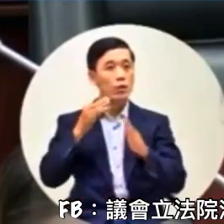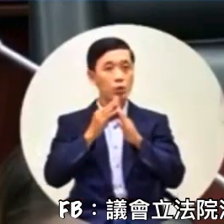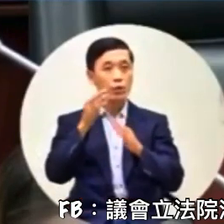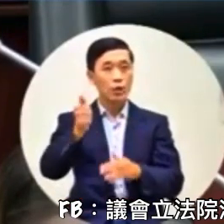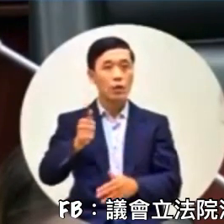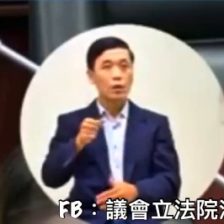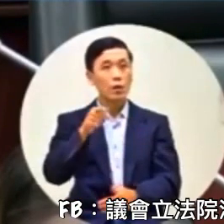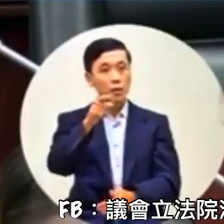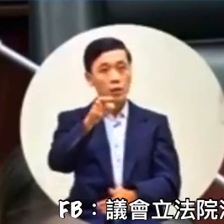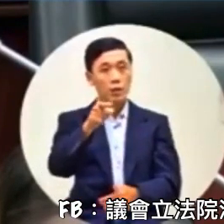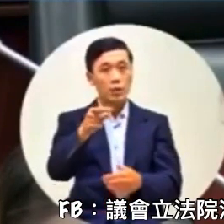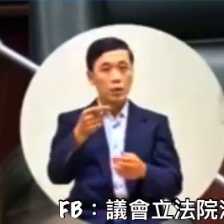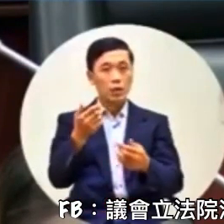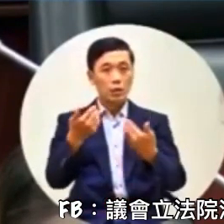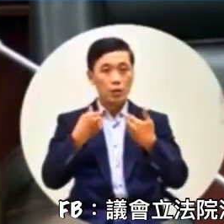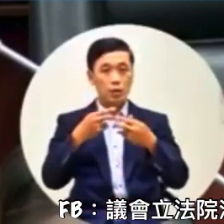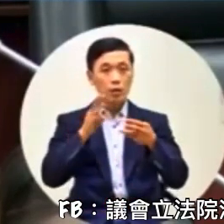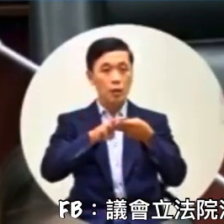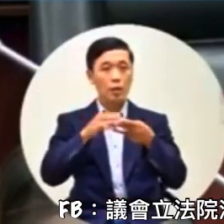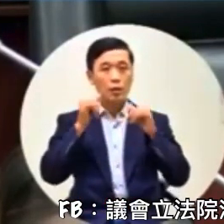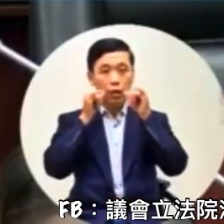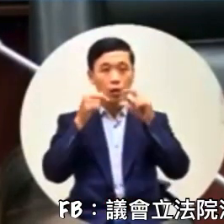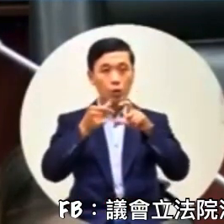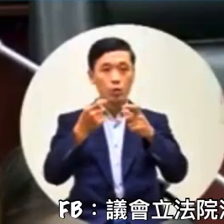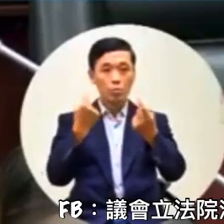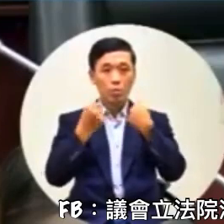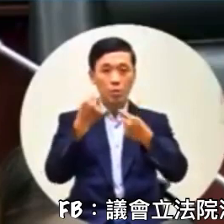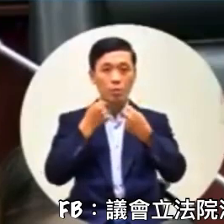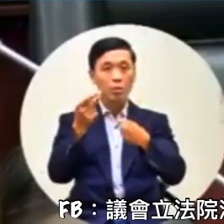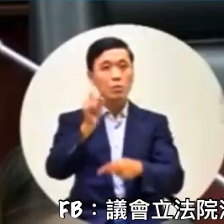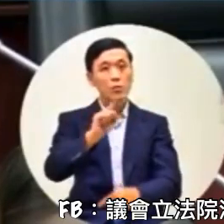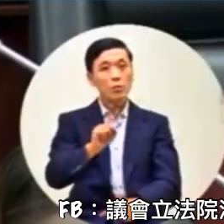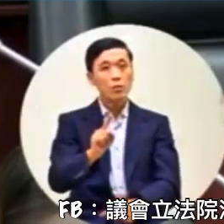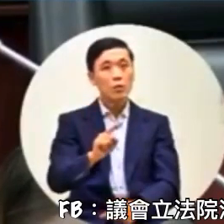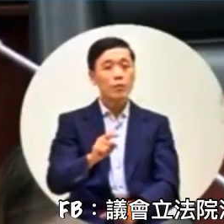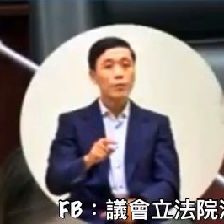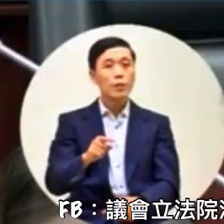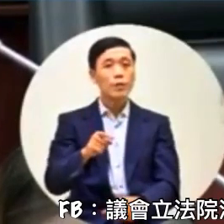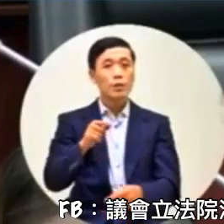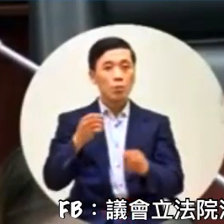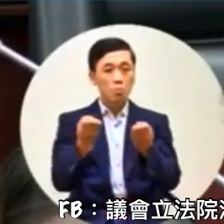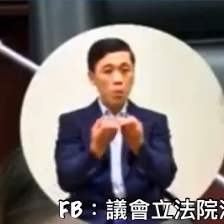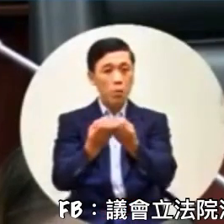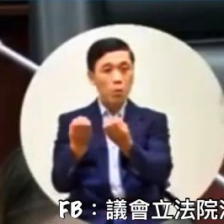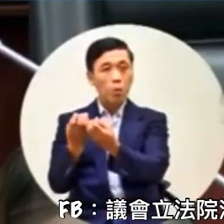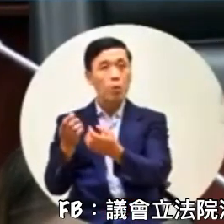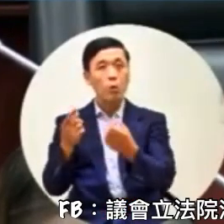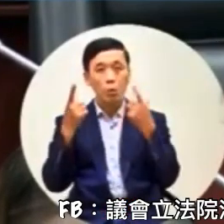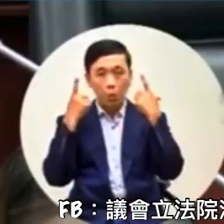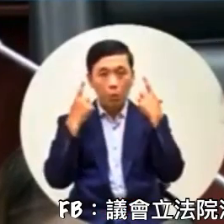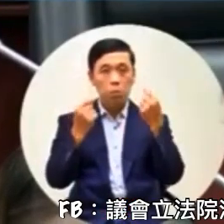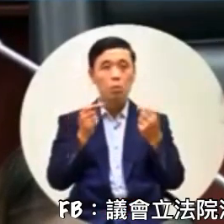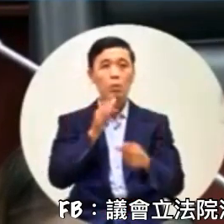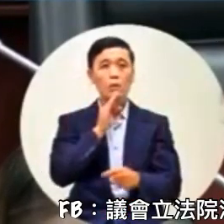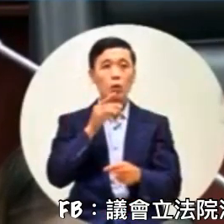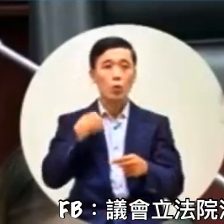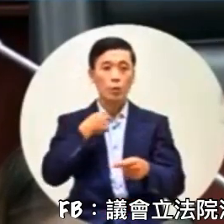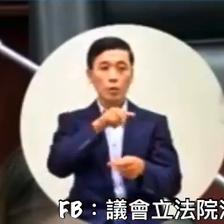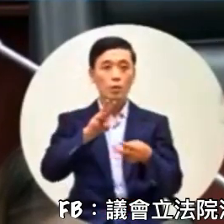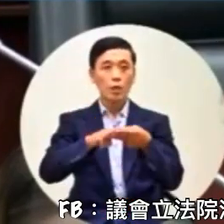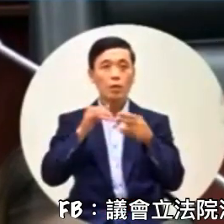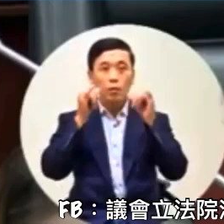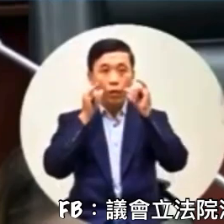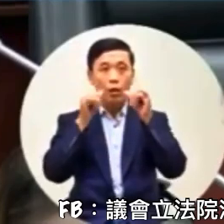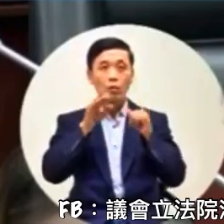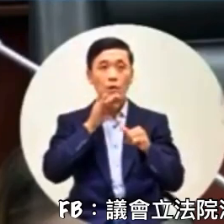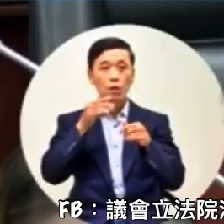了，你安尼欺负阮残寮，安尼个对？灾害本来就是阮残寮上重要的重